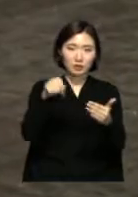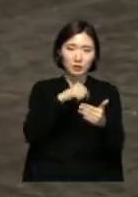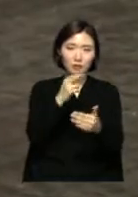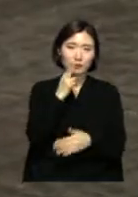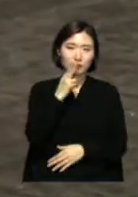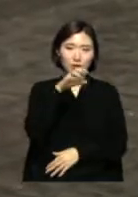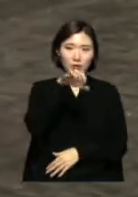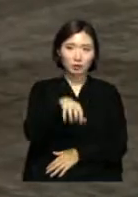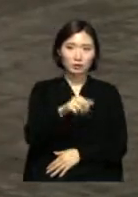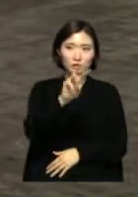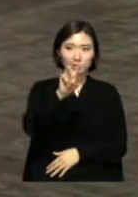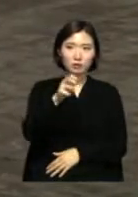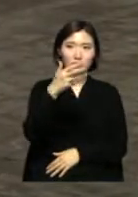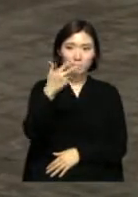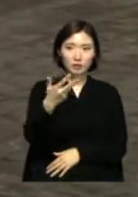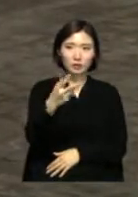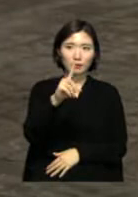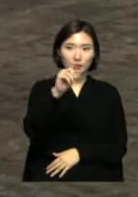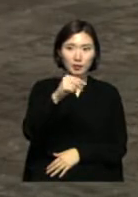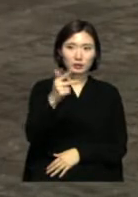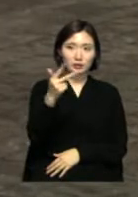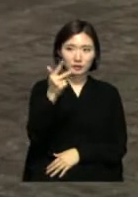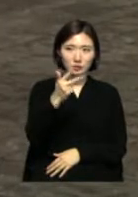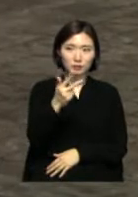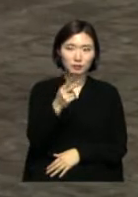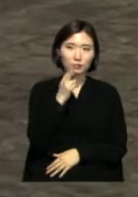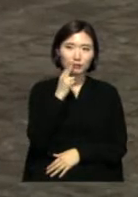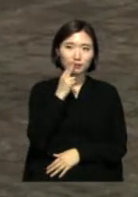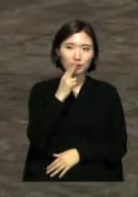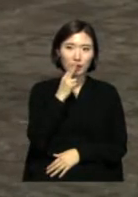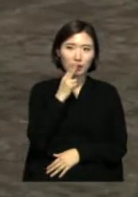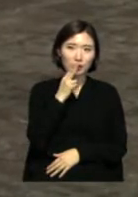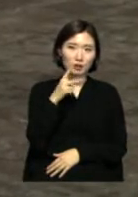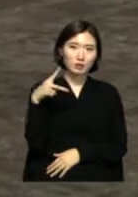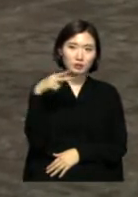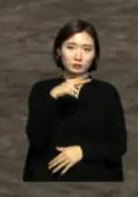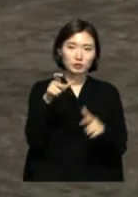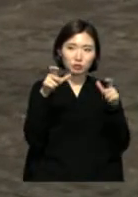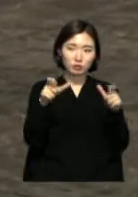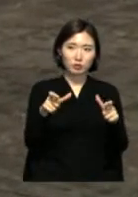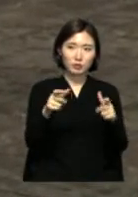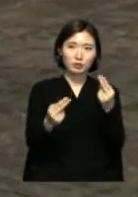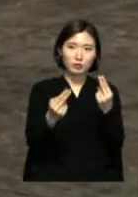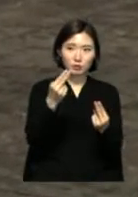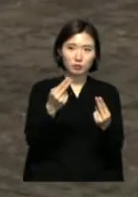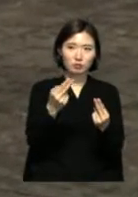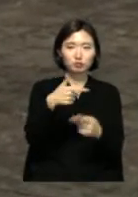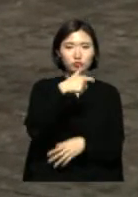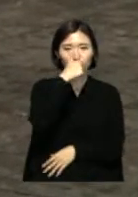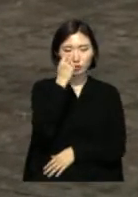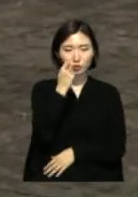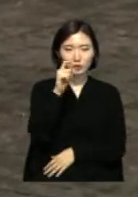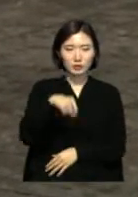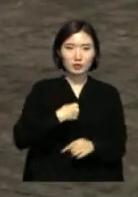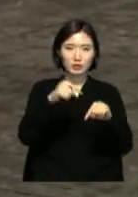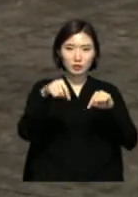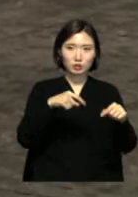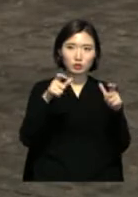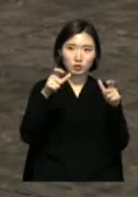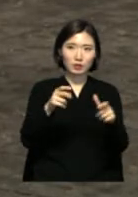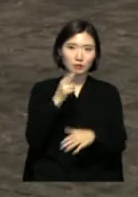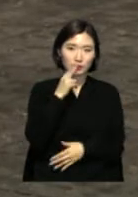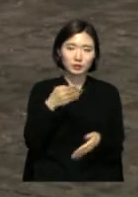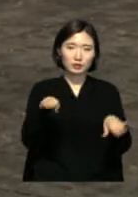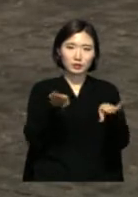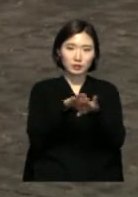흡연시설은 38개로 17,000여 개에 달하는 구명구역에 비해 턱없이 부족하죠. 이런 면에서 자치구가 흡연시설을